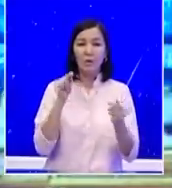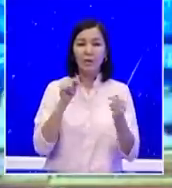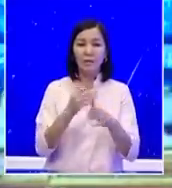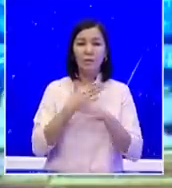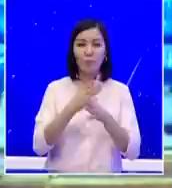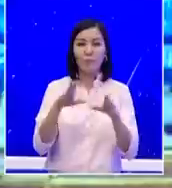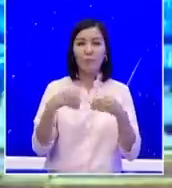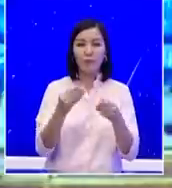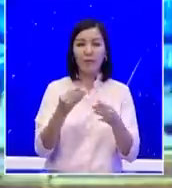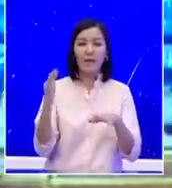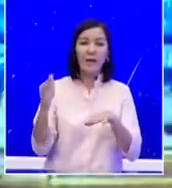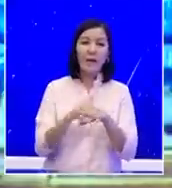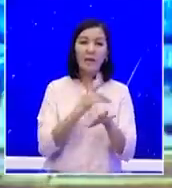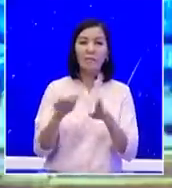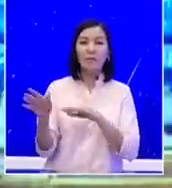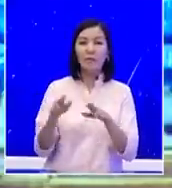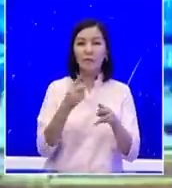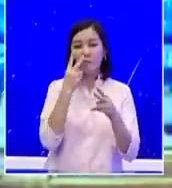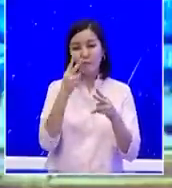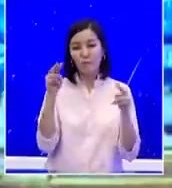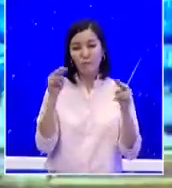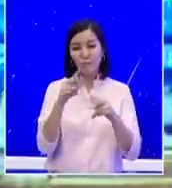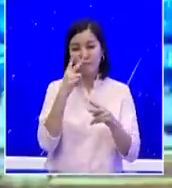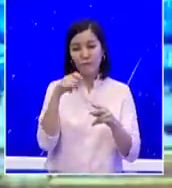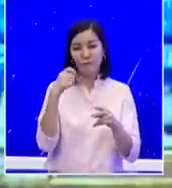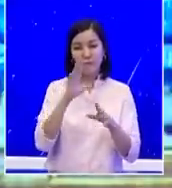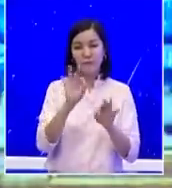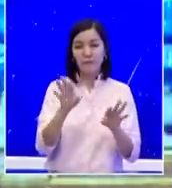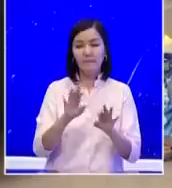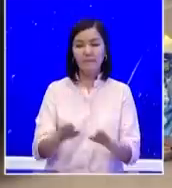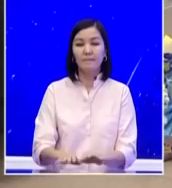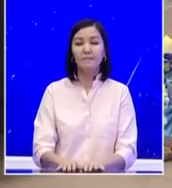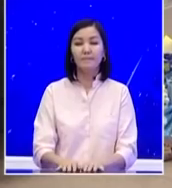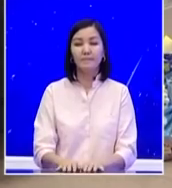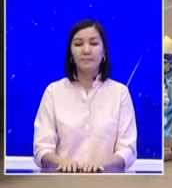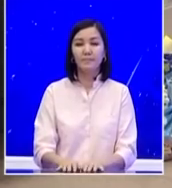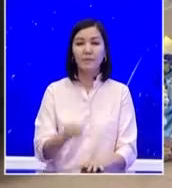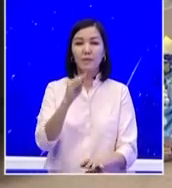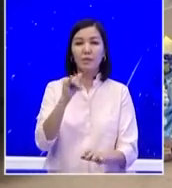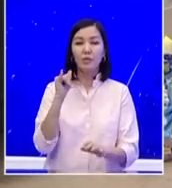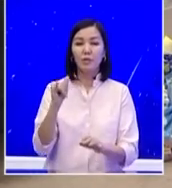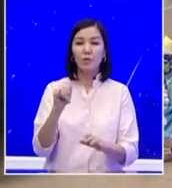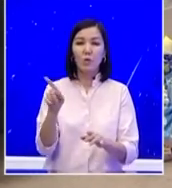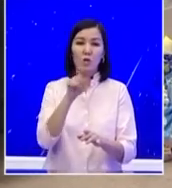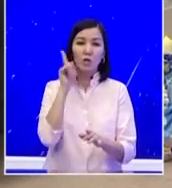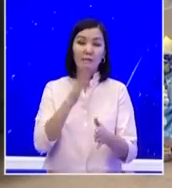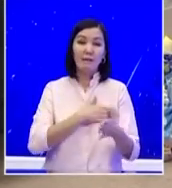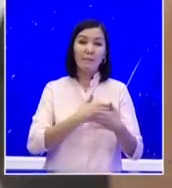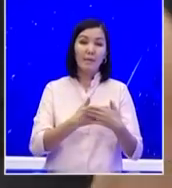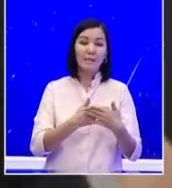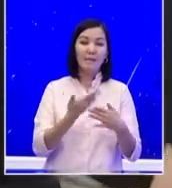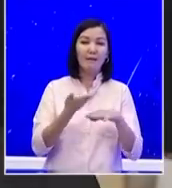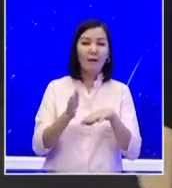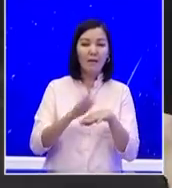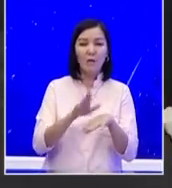көмек көрсетіп жатыр. Қайырымдылық шарасына куә болған тілші баяндасын. Житсулық жастар белсенді, қиын кезеңде